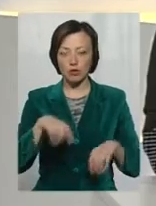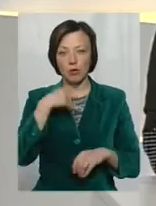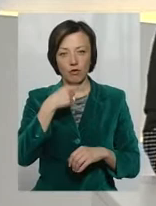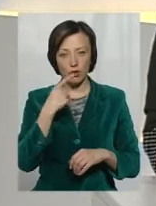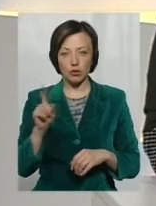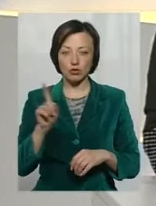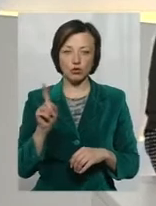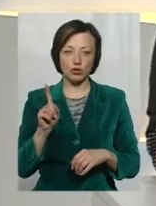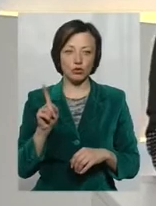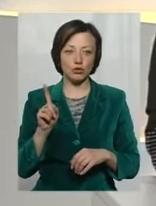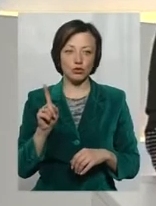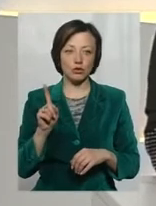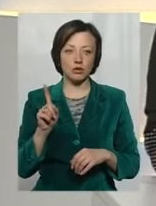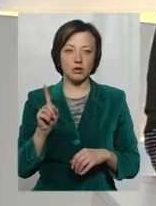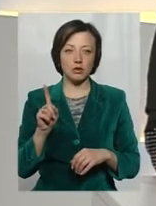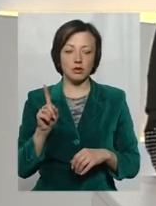що